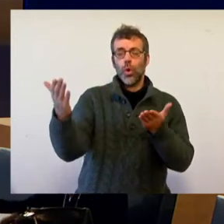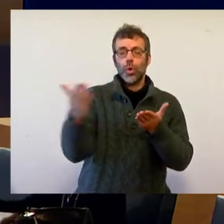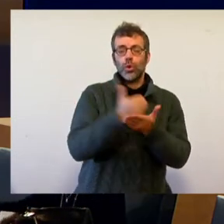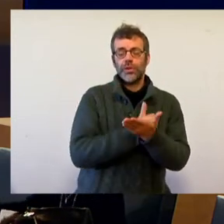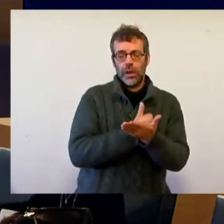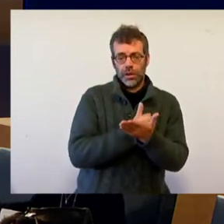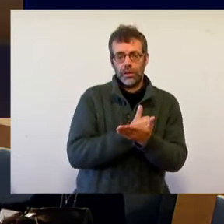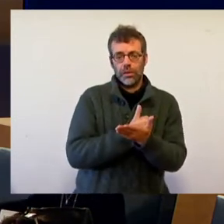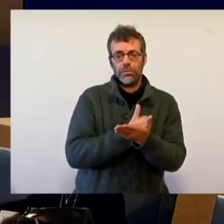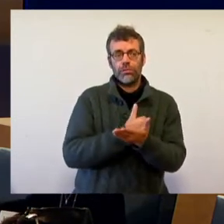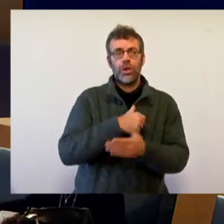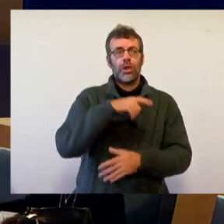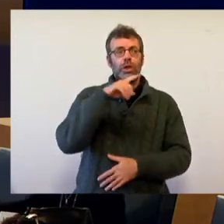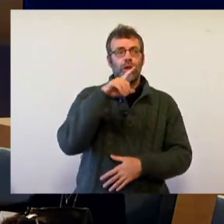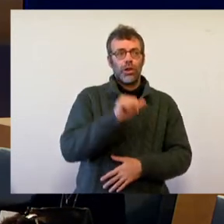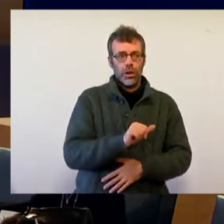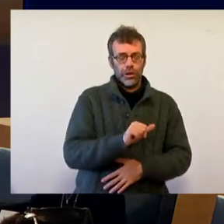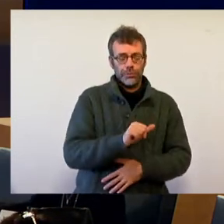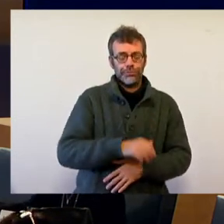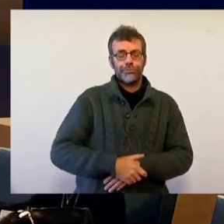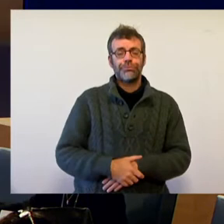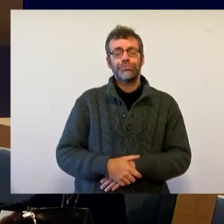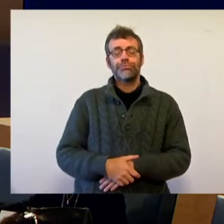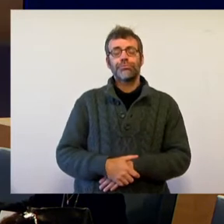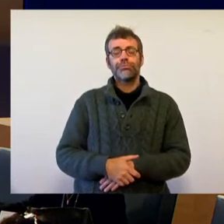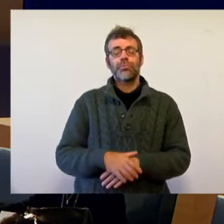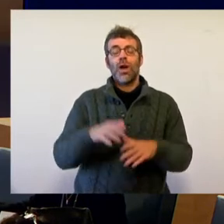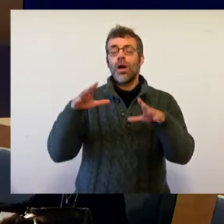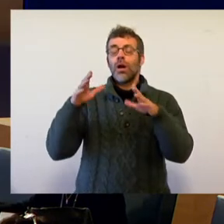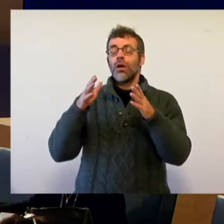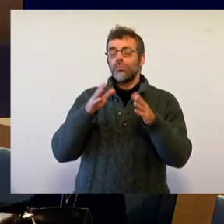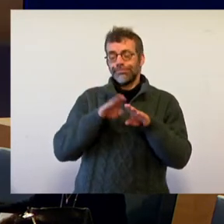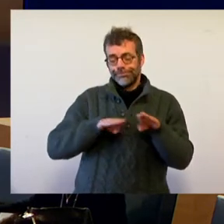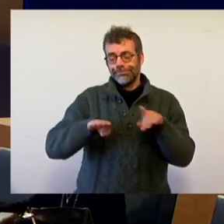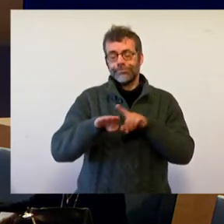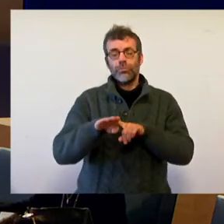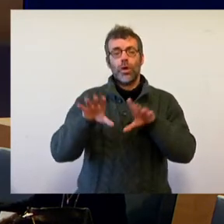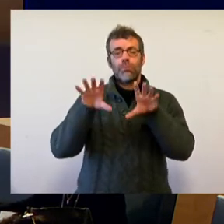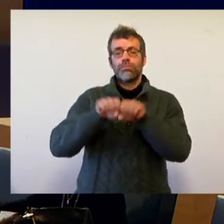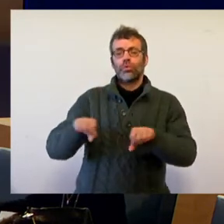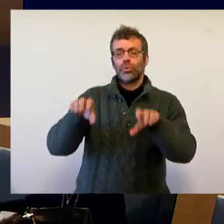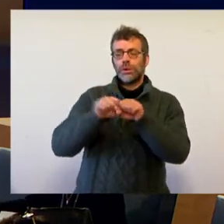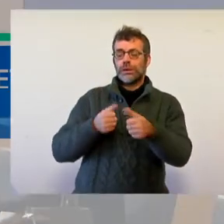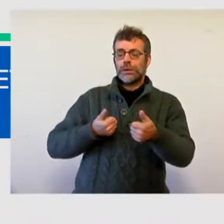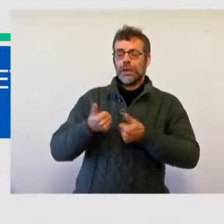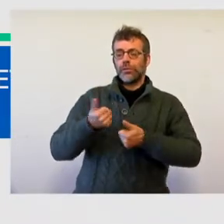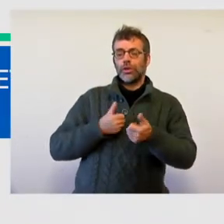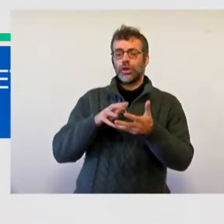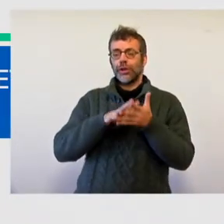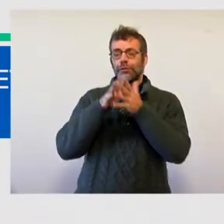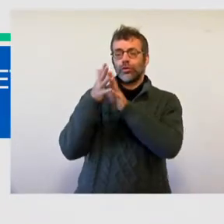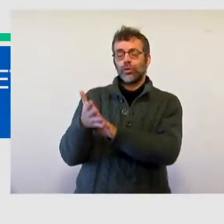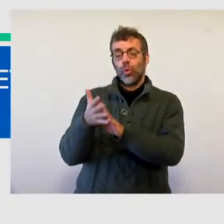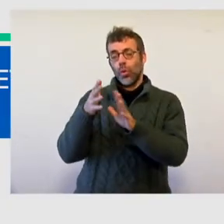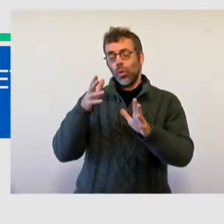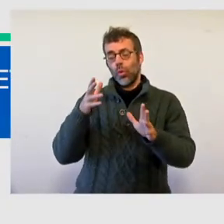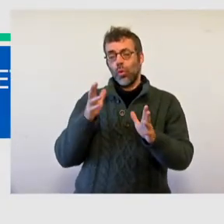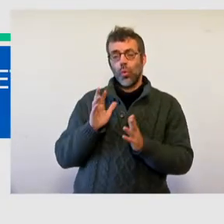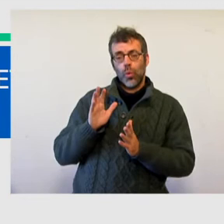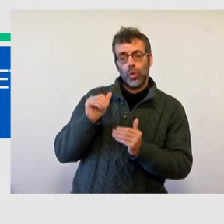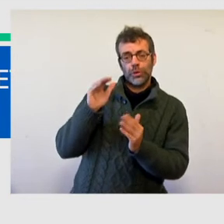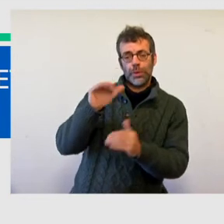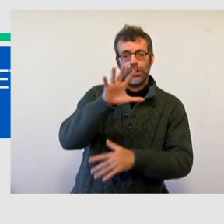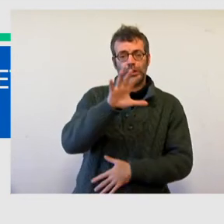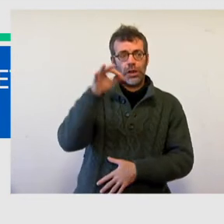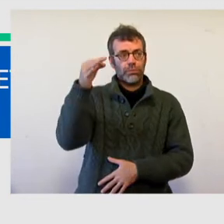effet d'évolution des bases. Au niveau des produits et services du domaine, une hypothèse d'évolution de 5%, qui est un effet